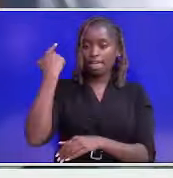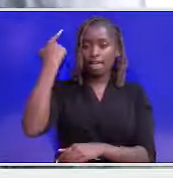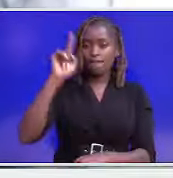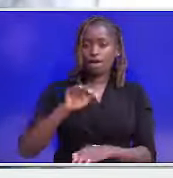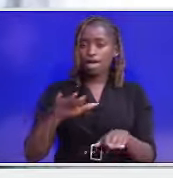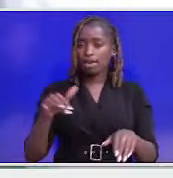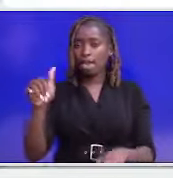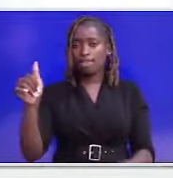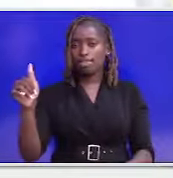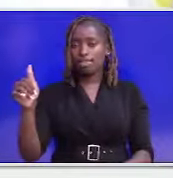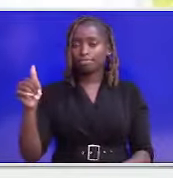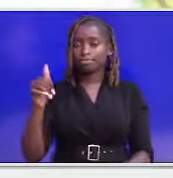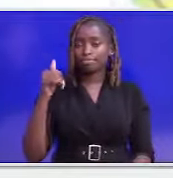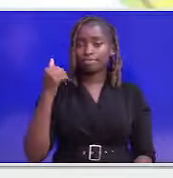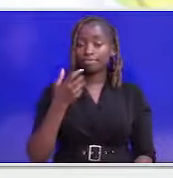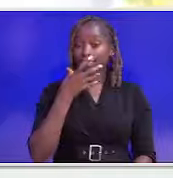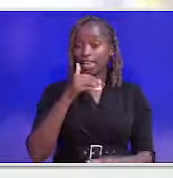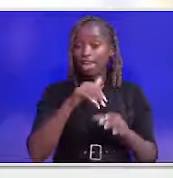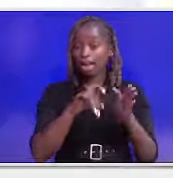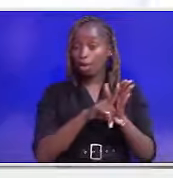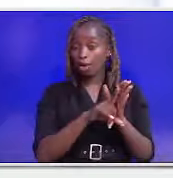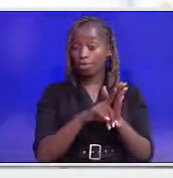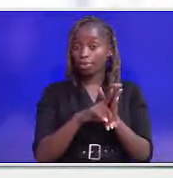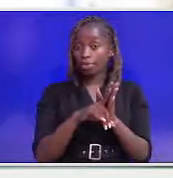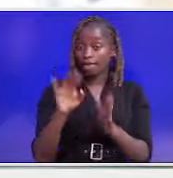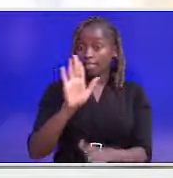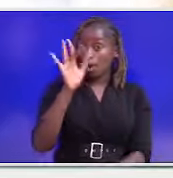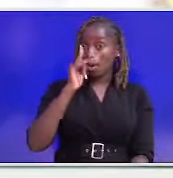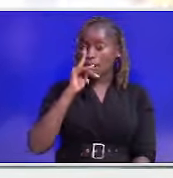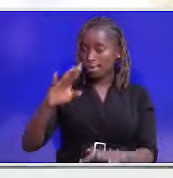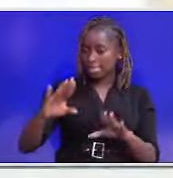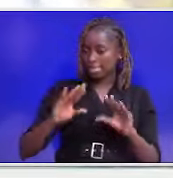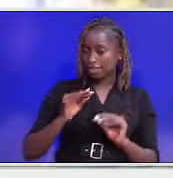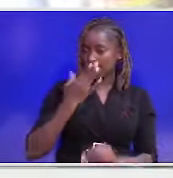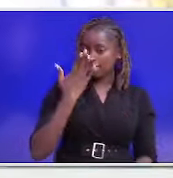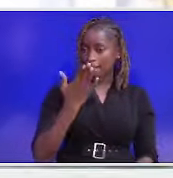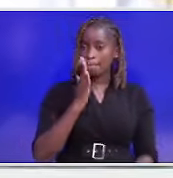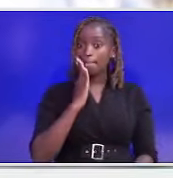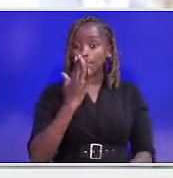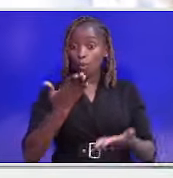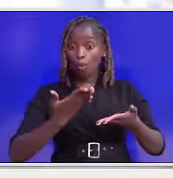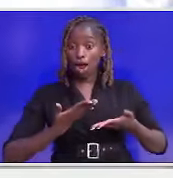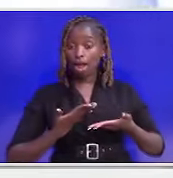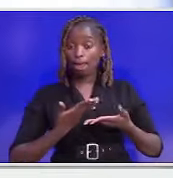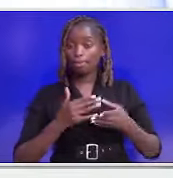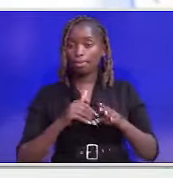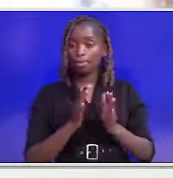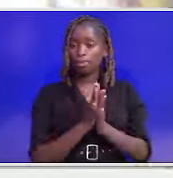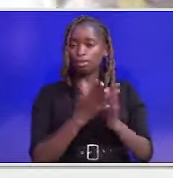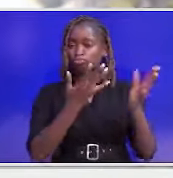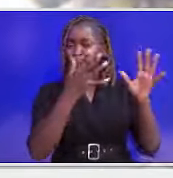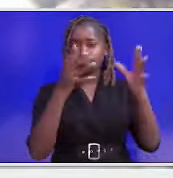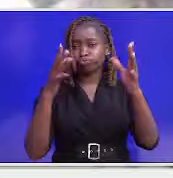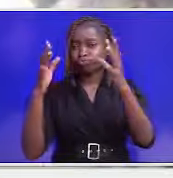wakwe. Nyumbani kwao, babake na jamii wanampokea. Mamake anamkaribisha kwa shangwe na